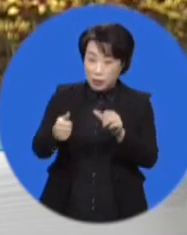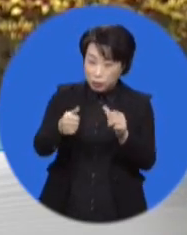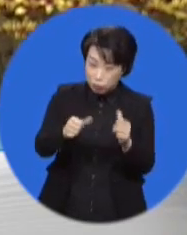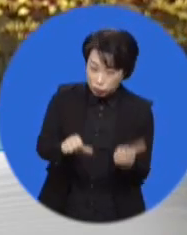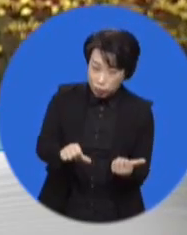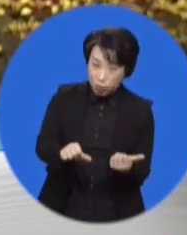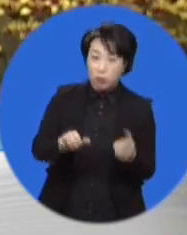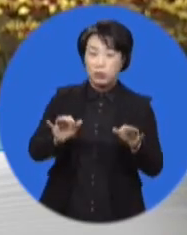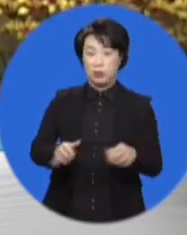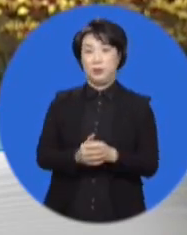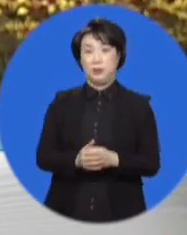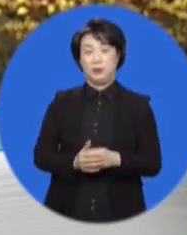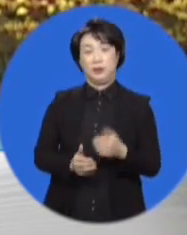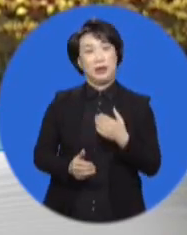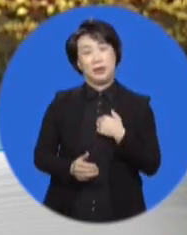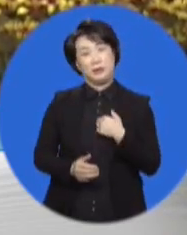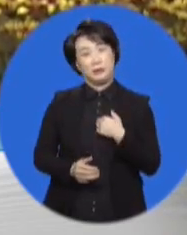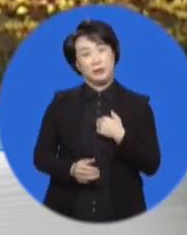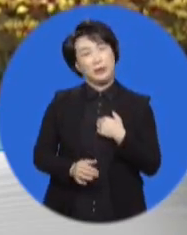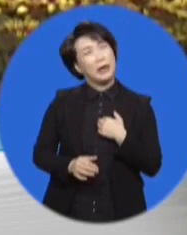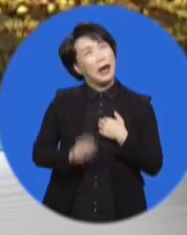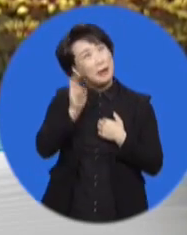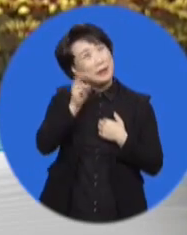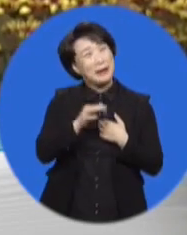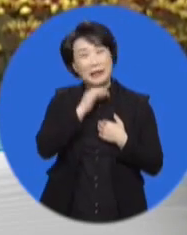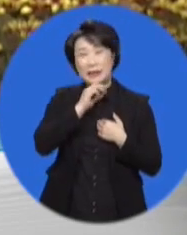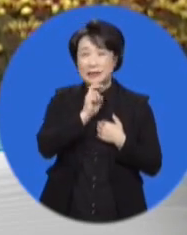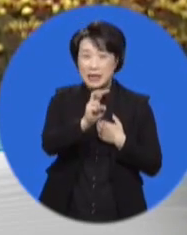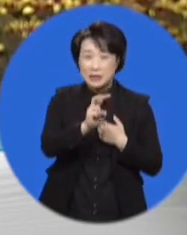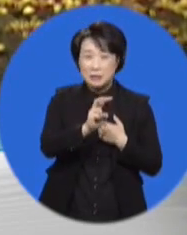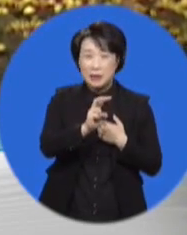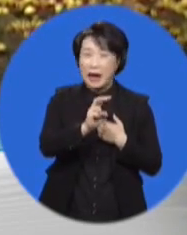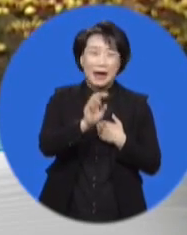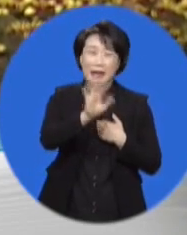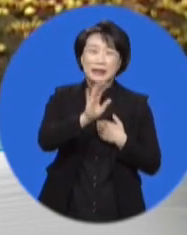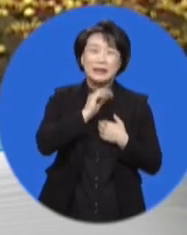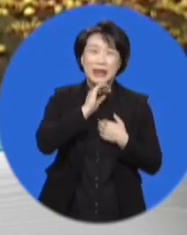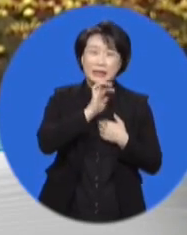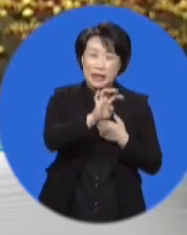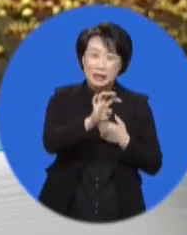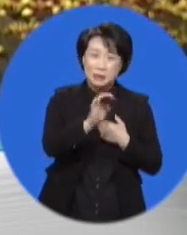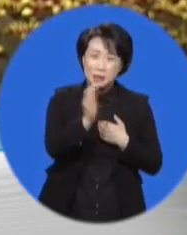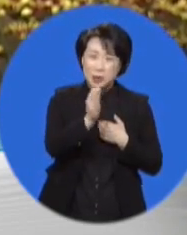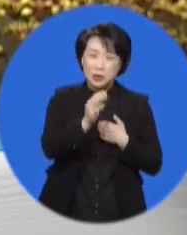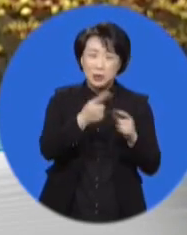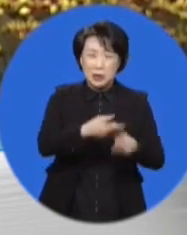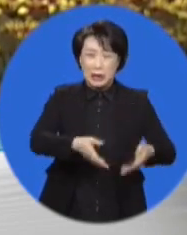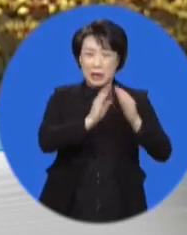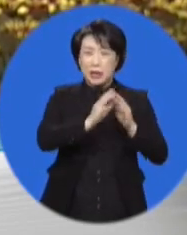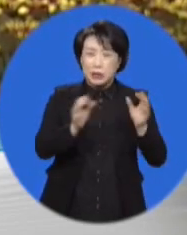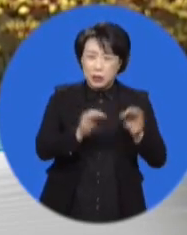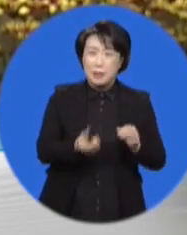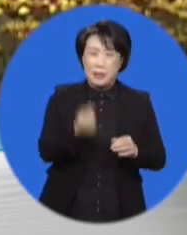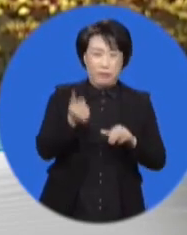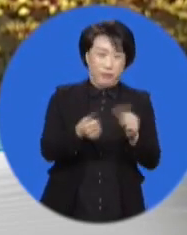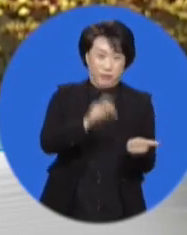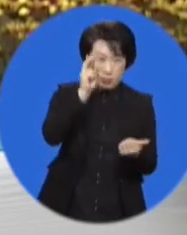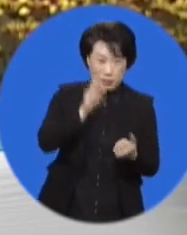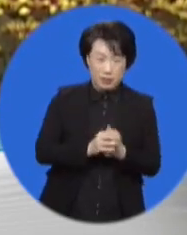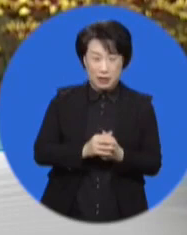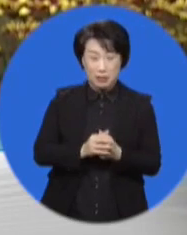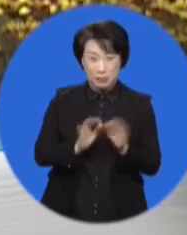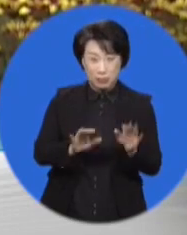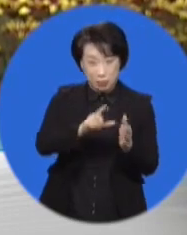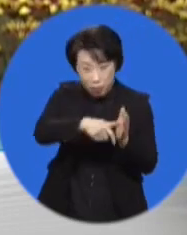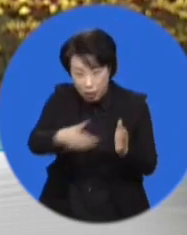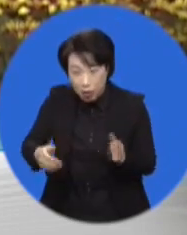죽는다 했으면 나는 40대 교회 개척하기 전에 죽었어야 돼요. 교회 개척하고도 노량진에서 두 번